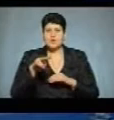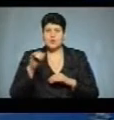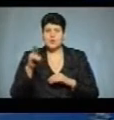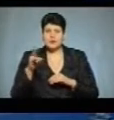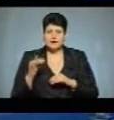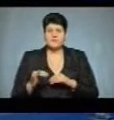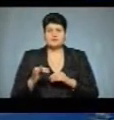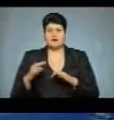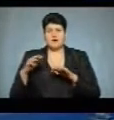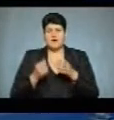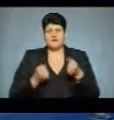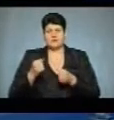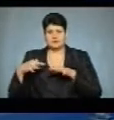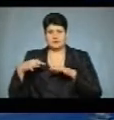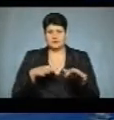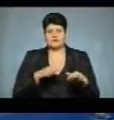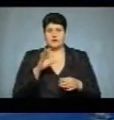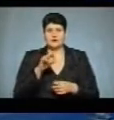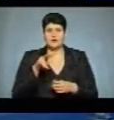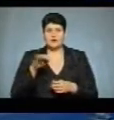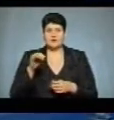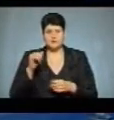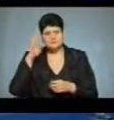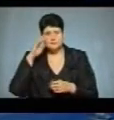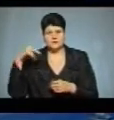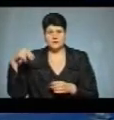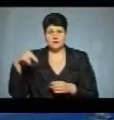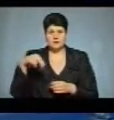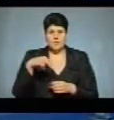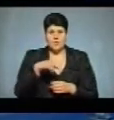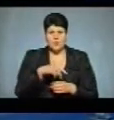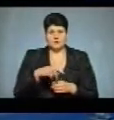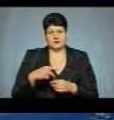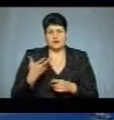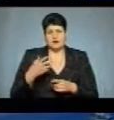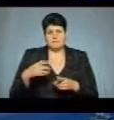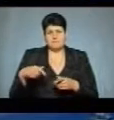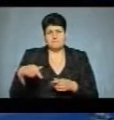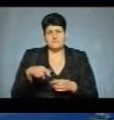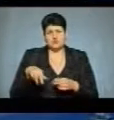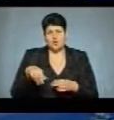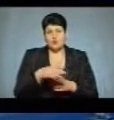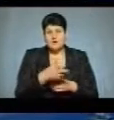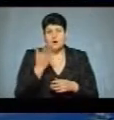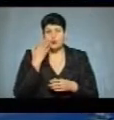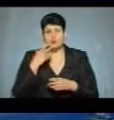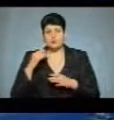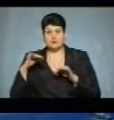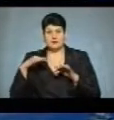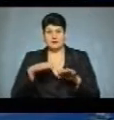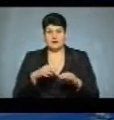Toyota RAV4 наїхав на Олега Ломачинського. Чоловік переходив дорогу на нерегульованому освітленому пішохідному переході, коли на нього наїхала